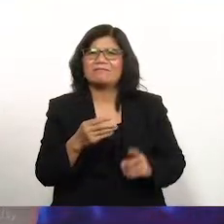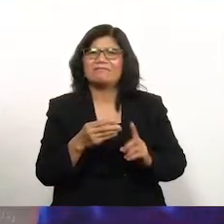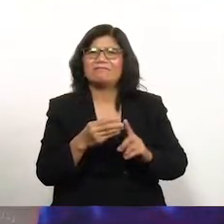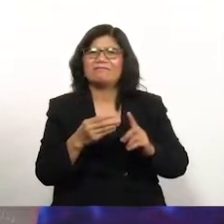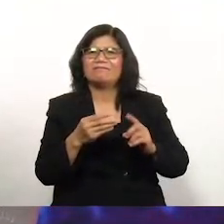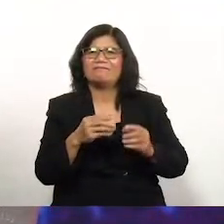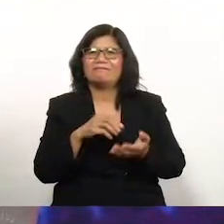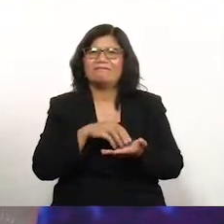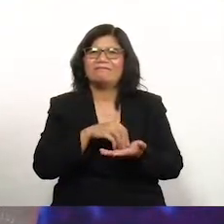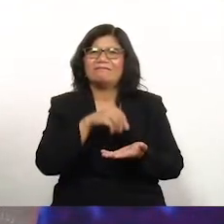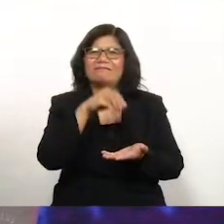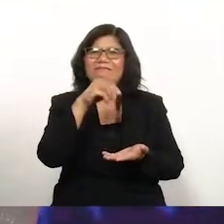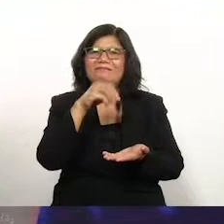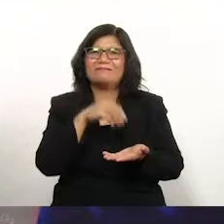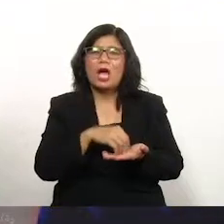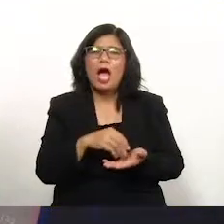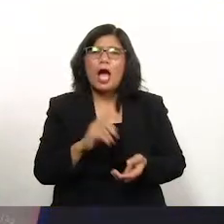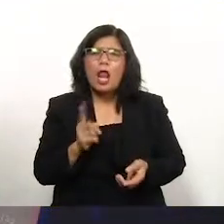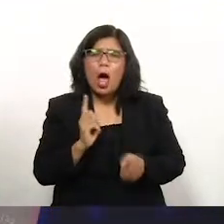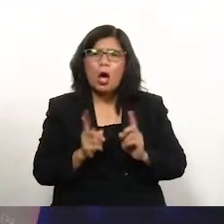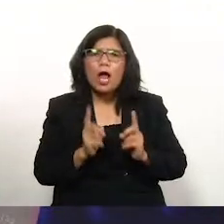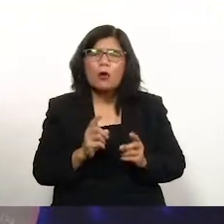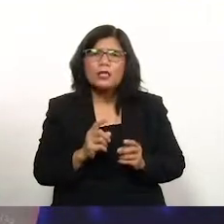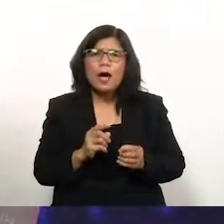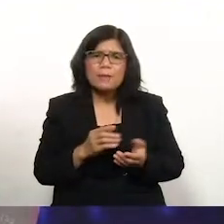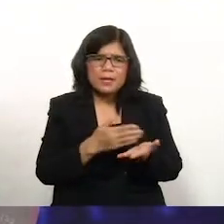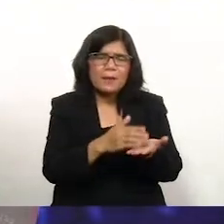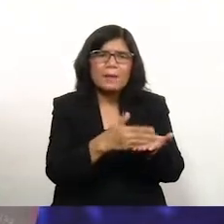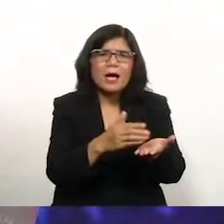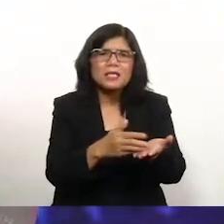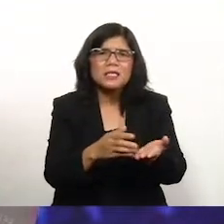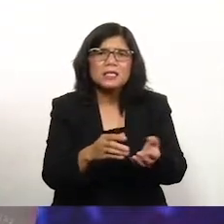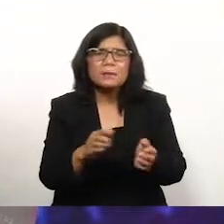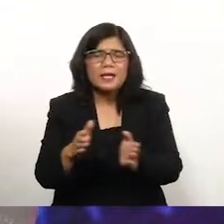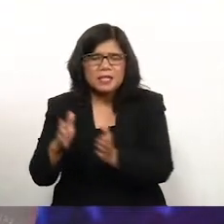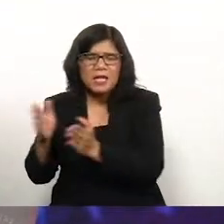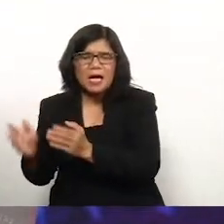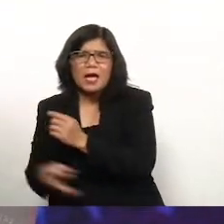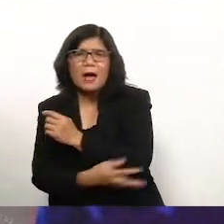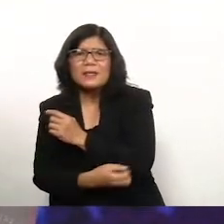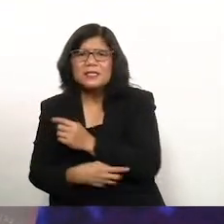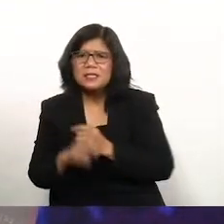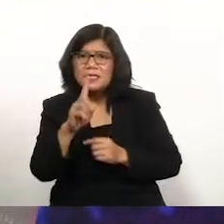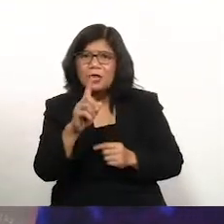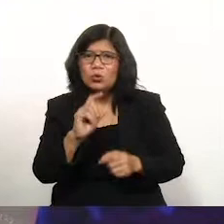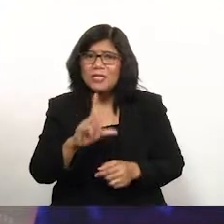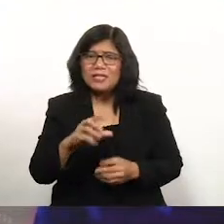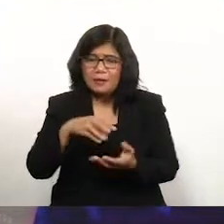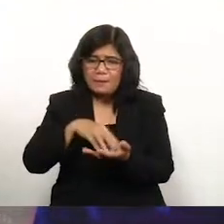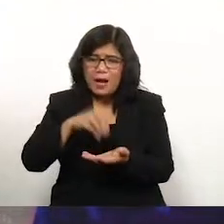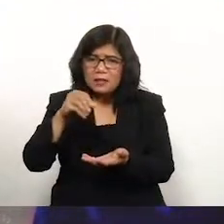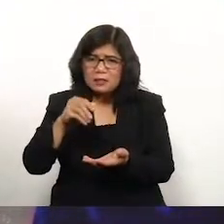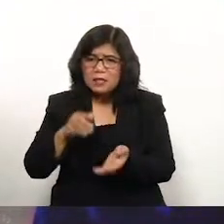Hai Kalau saya masih bisa berbagi 1liter kepada tetangganya yang lebih miskin dari saya itu artinya engkau orang yang diberkati